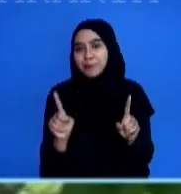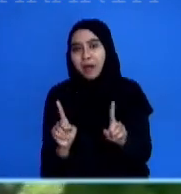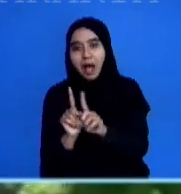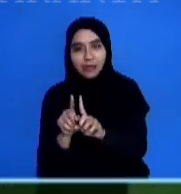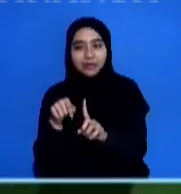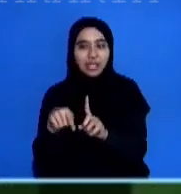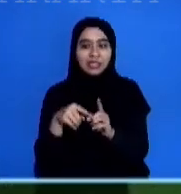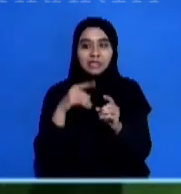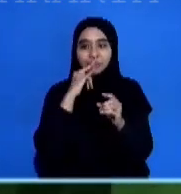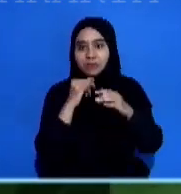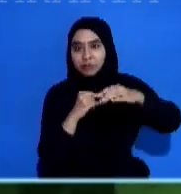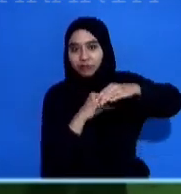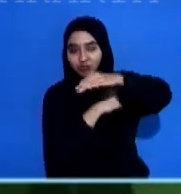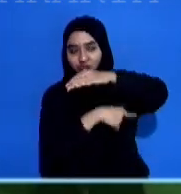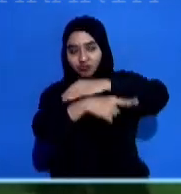ingangambakrikkar